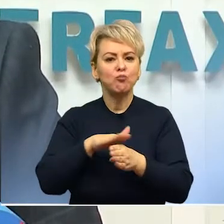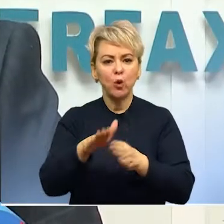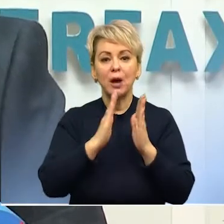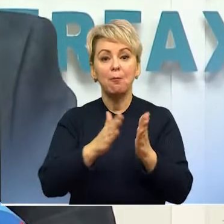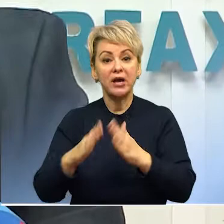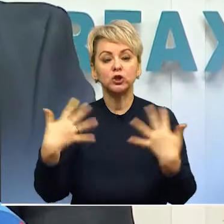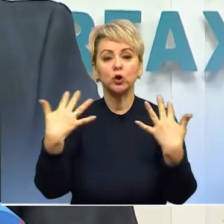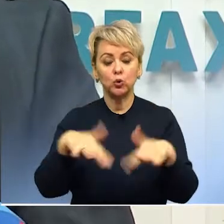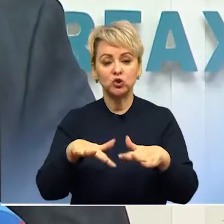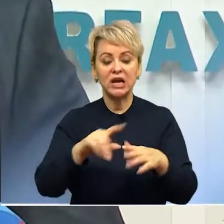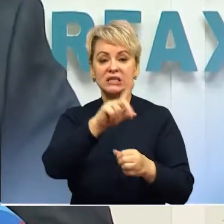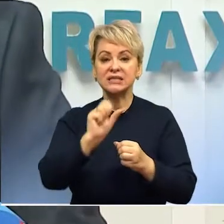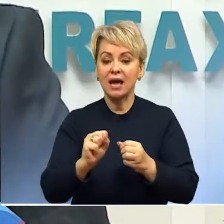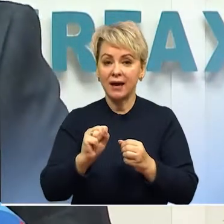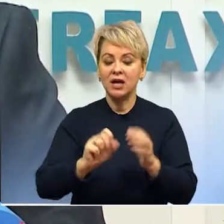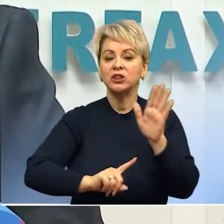И уже